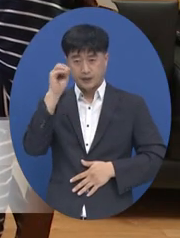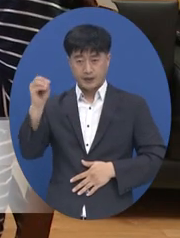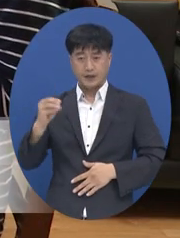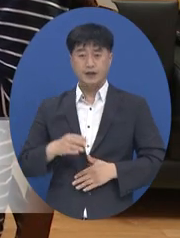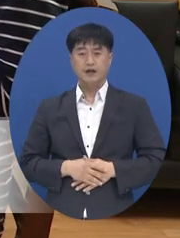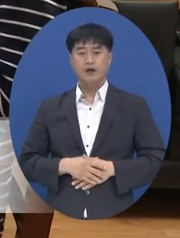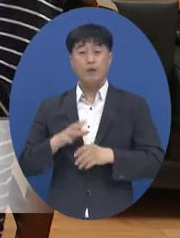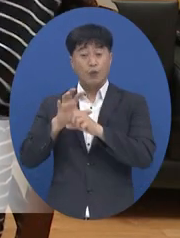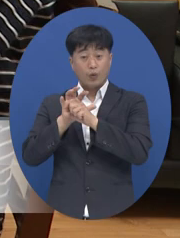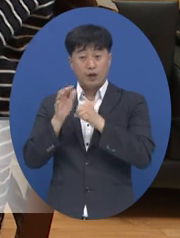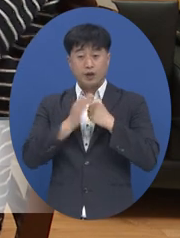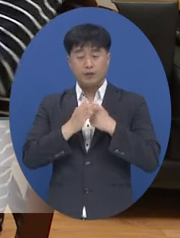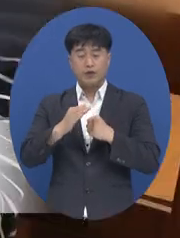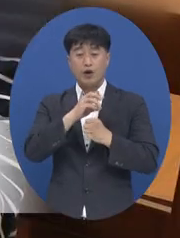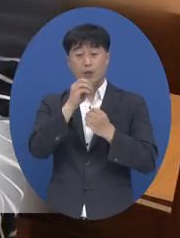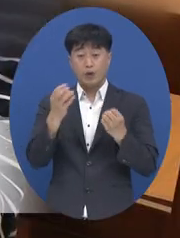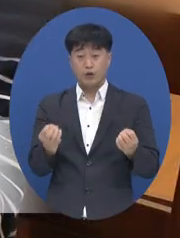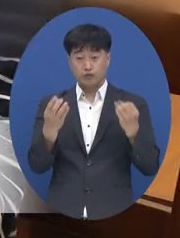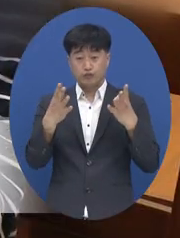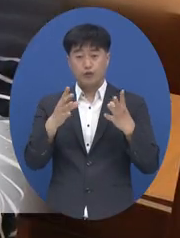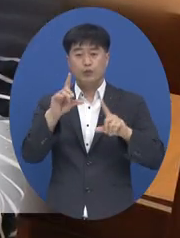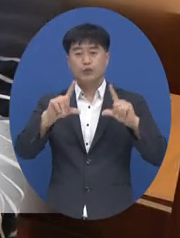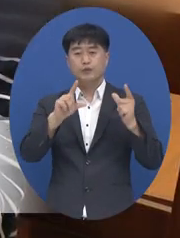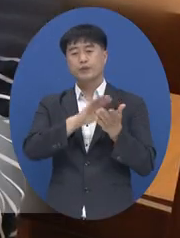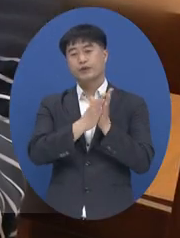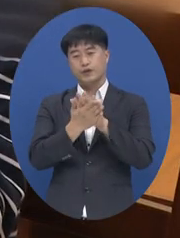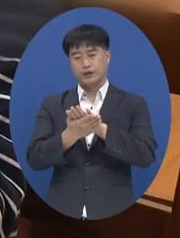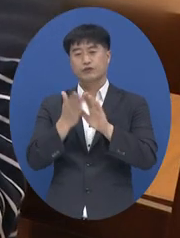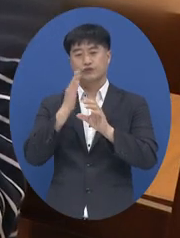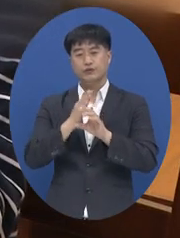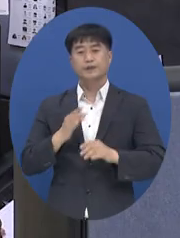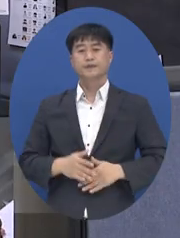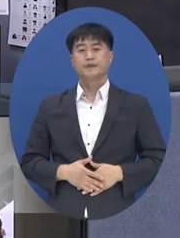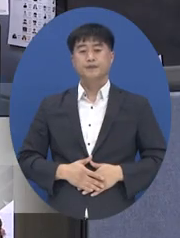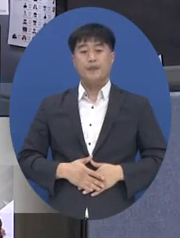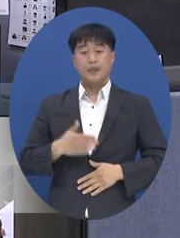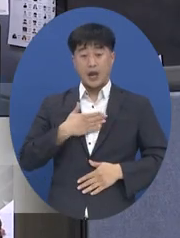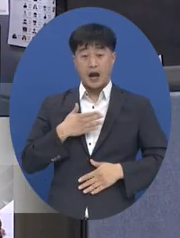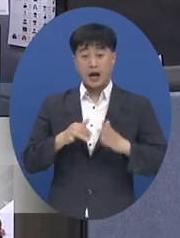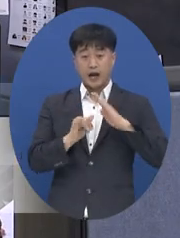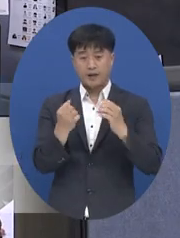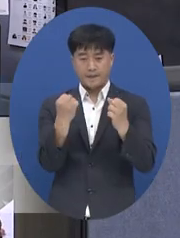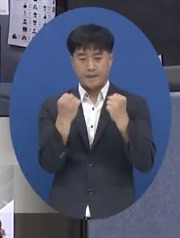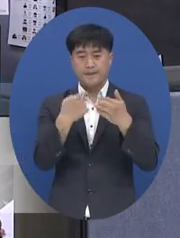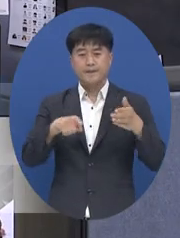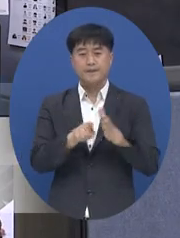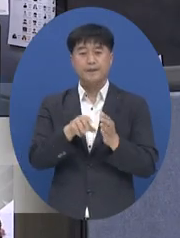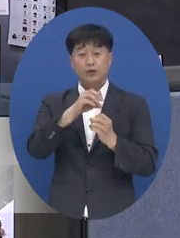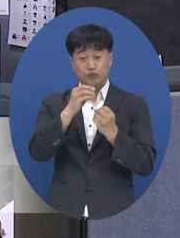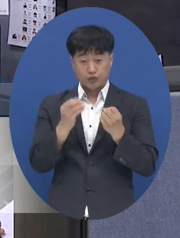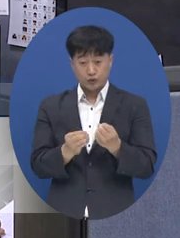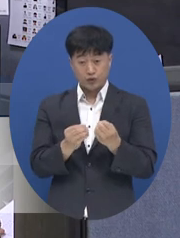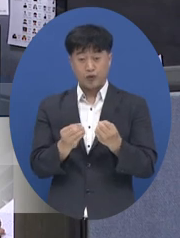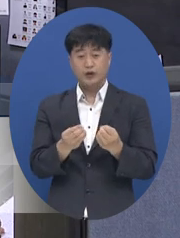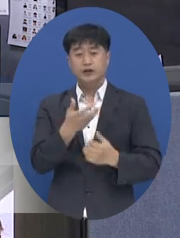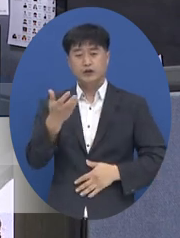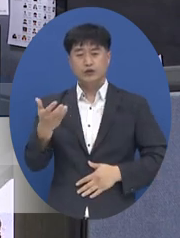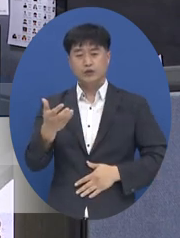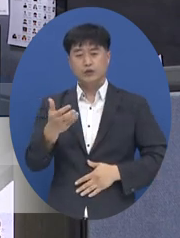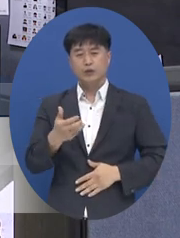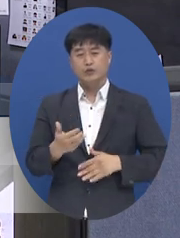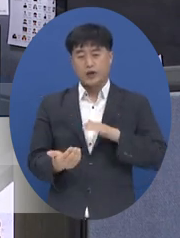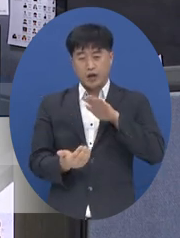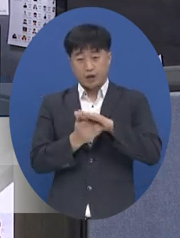쿠르 날 구로 명절 풍경이 달라지고 있습니다 나와 가족의 건강을 위해 올 추석에는 이동을